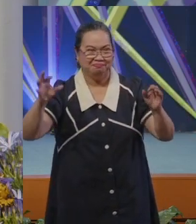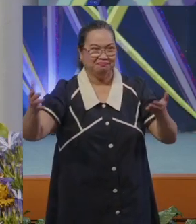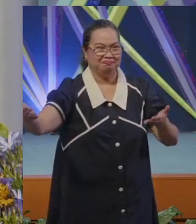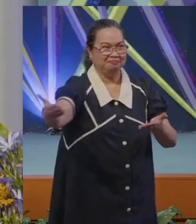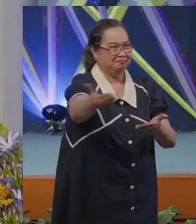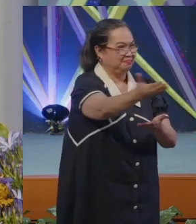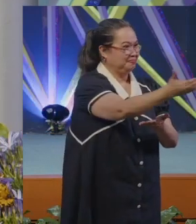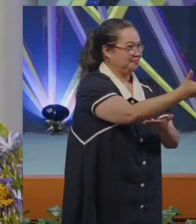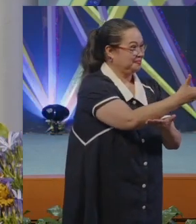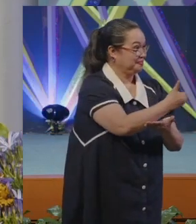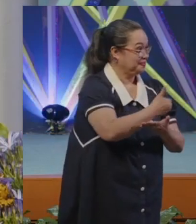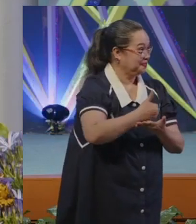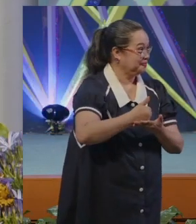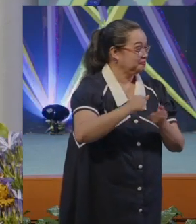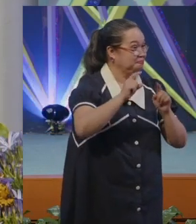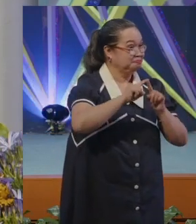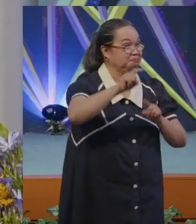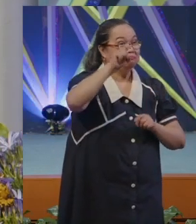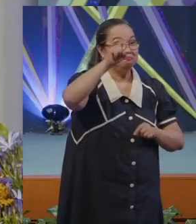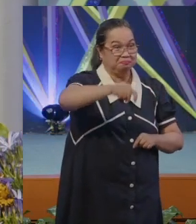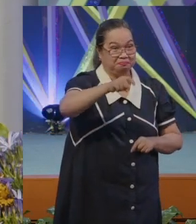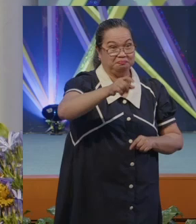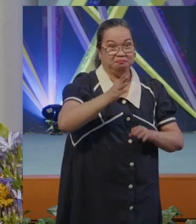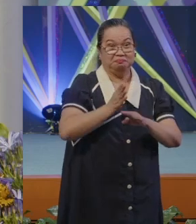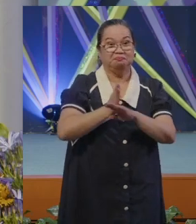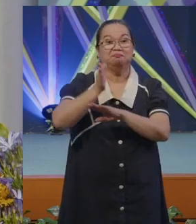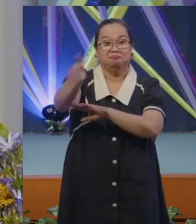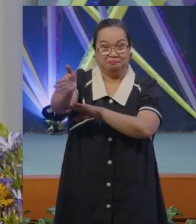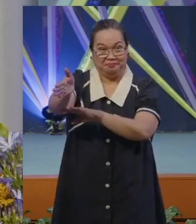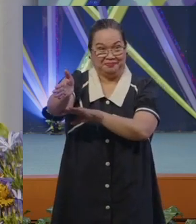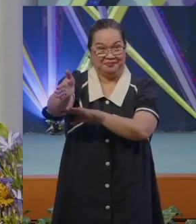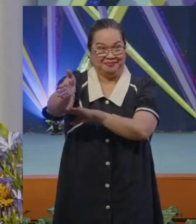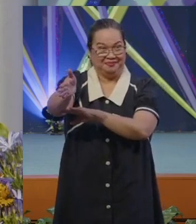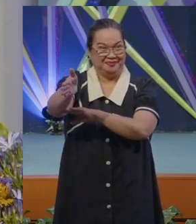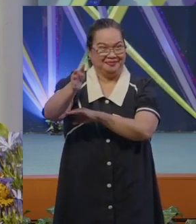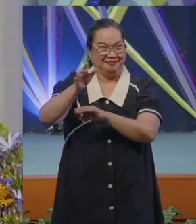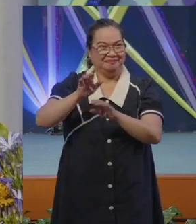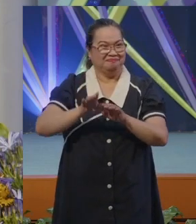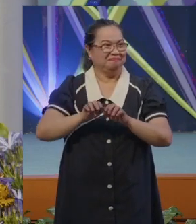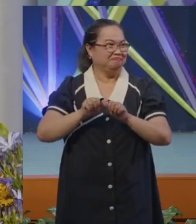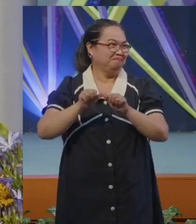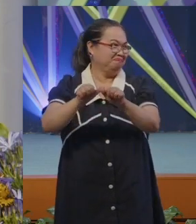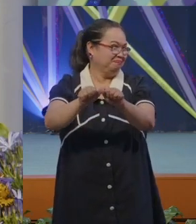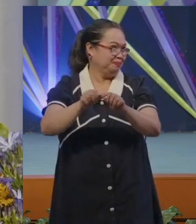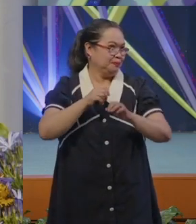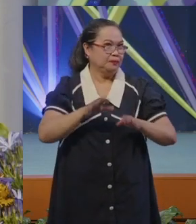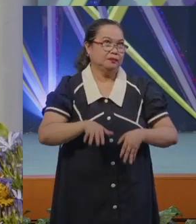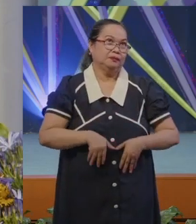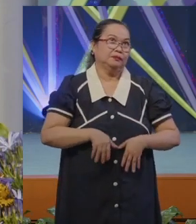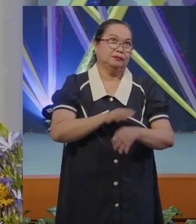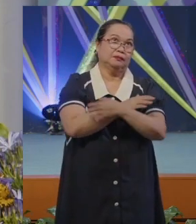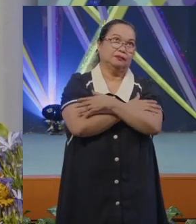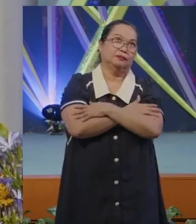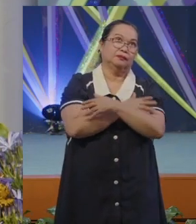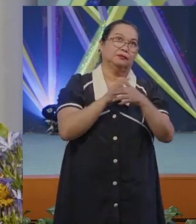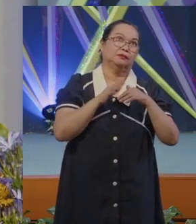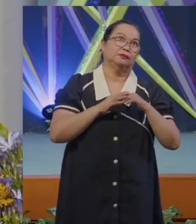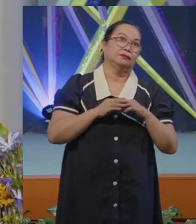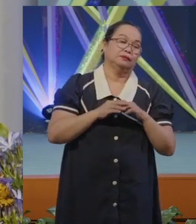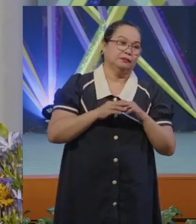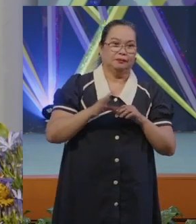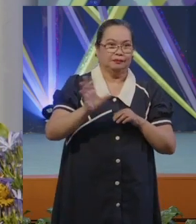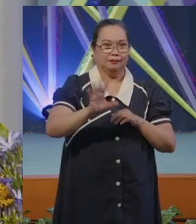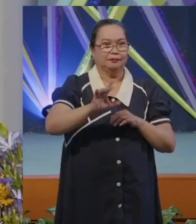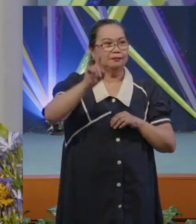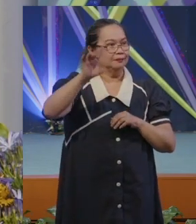niya. Pero kailangan pa rin nating mag-go. Kapareho ni Joshua. Go over this Jordan, you and all